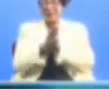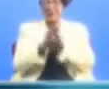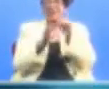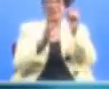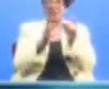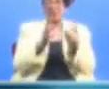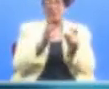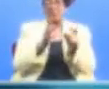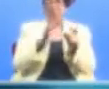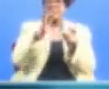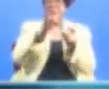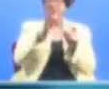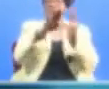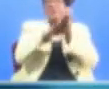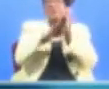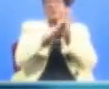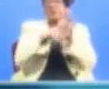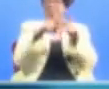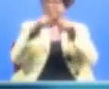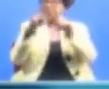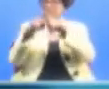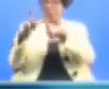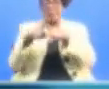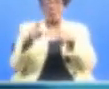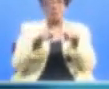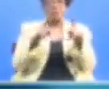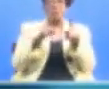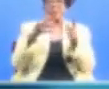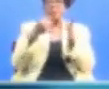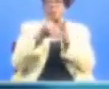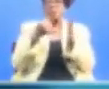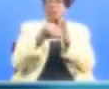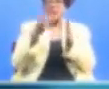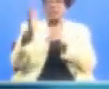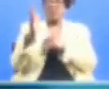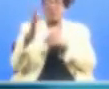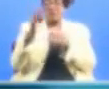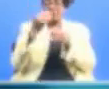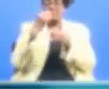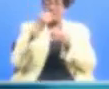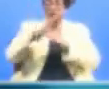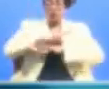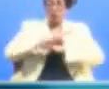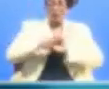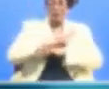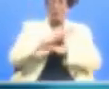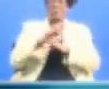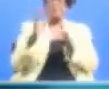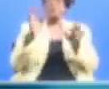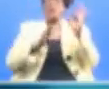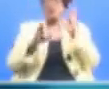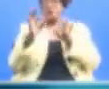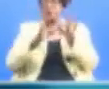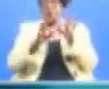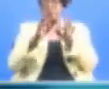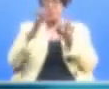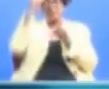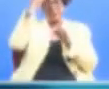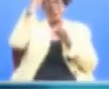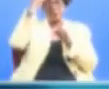huo Zin husu maeneil mbali Ya ushirika ni pamoja na usalama wa chakula utami elimu mafo Ya